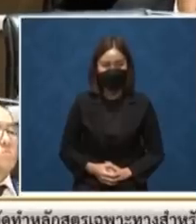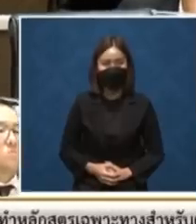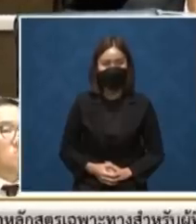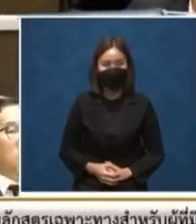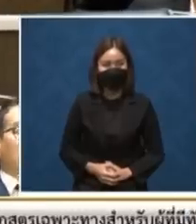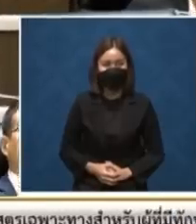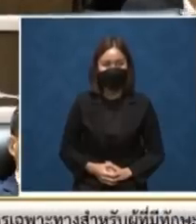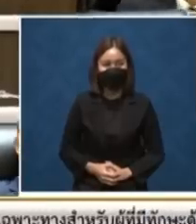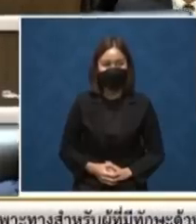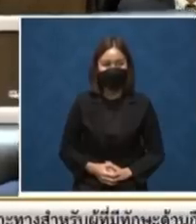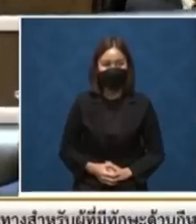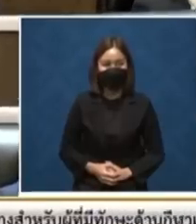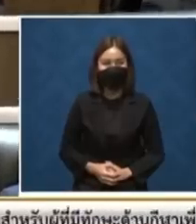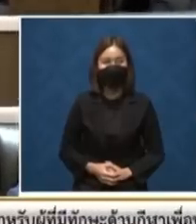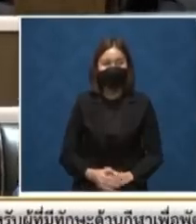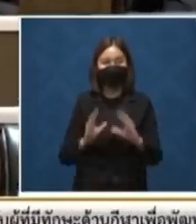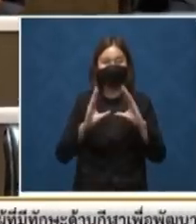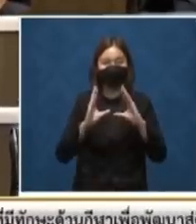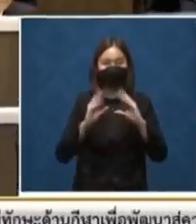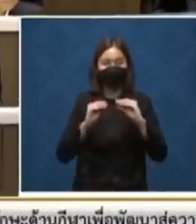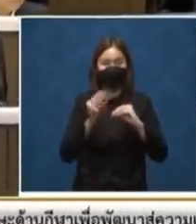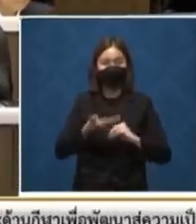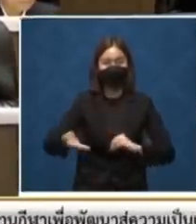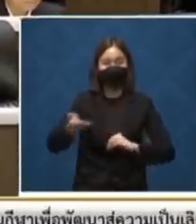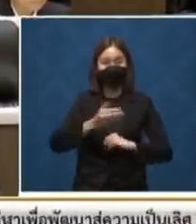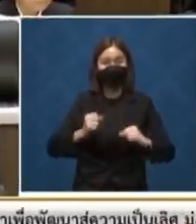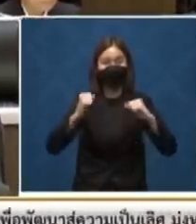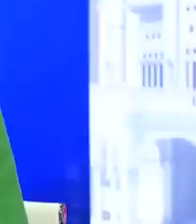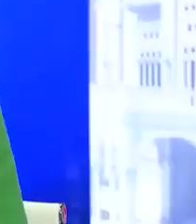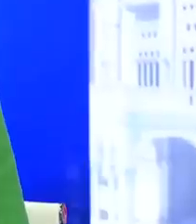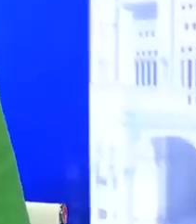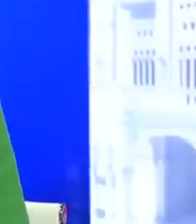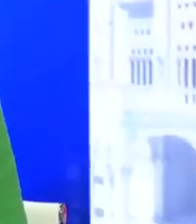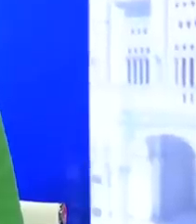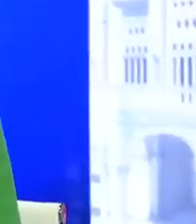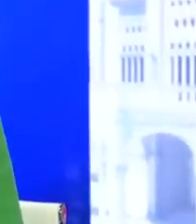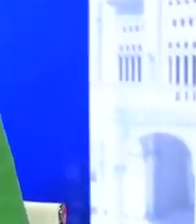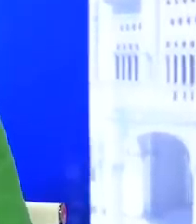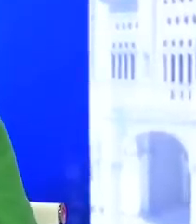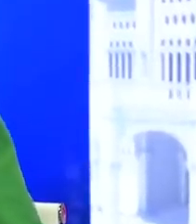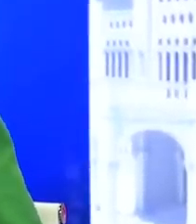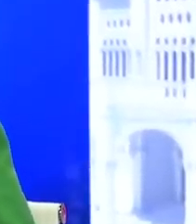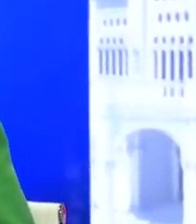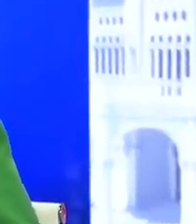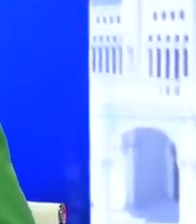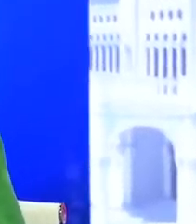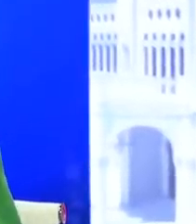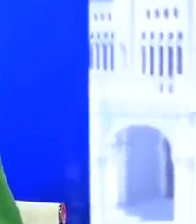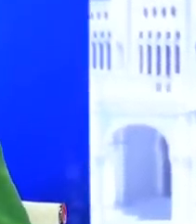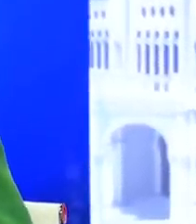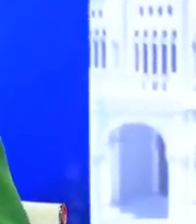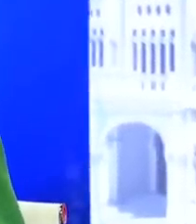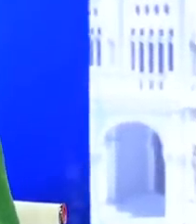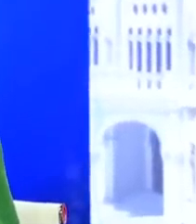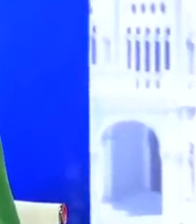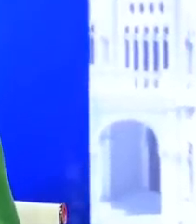นะคะทีนี้คุณวิทยาขาขอกลับไปที่การโหวตประธานสภาเมื่อวานนะคะส่วนตัวของคุณวิทยาเองนะคะรู้ตัวล่วงห